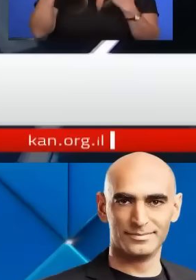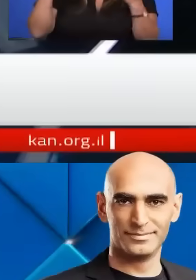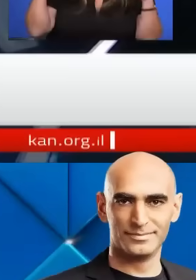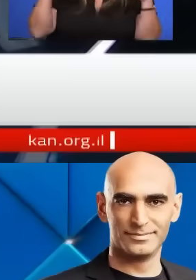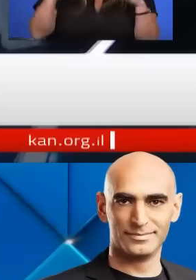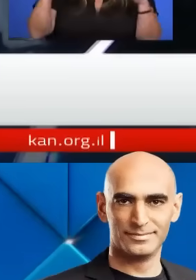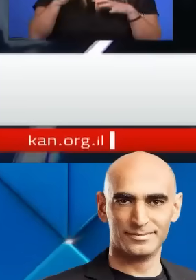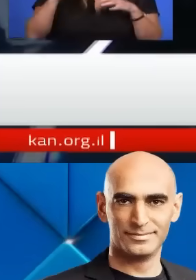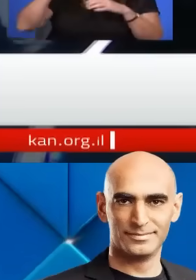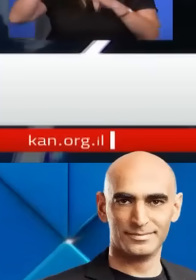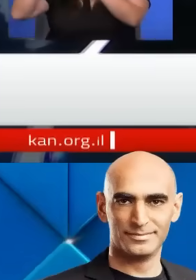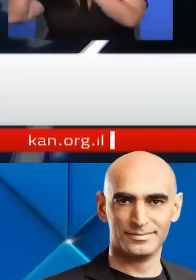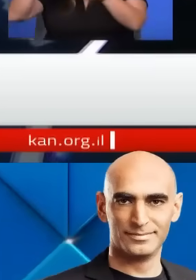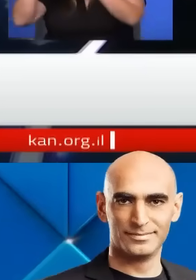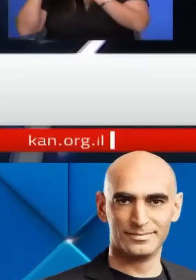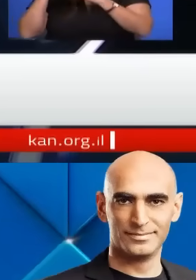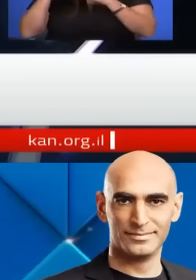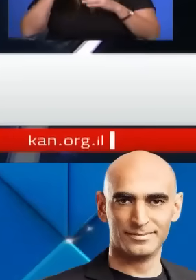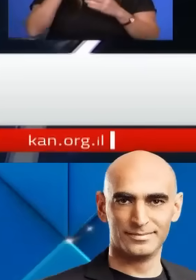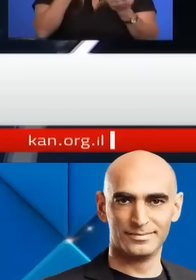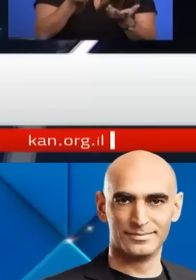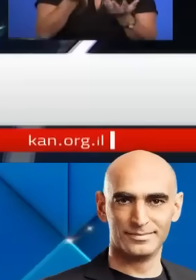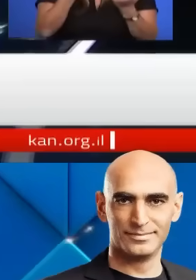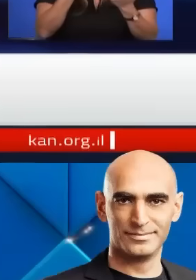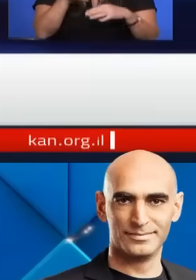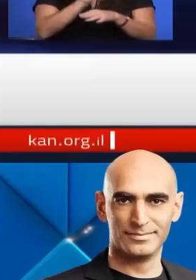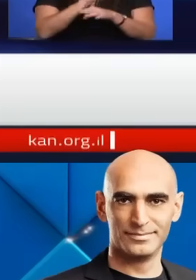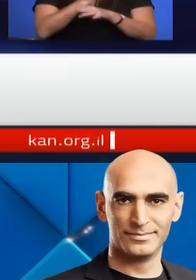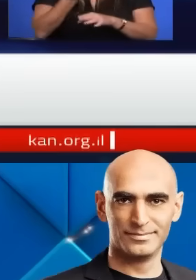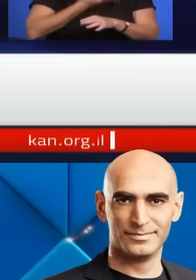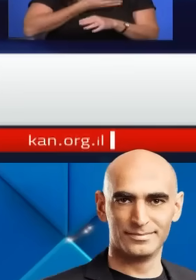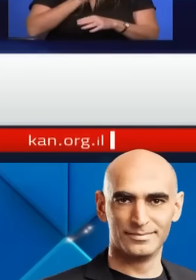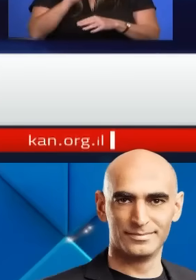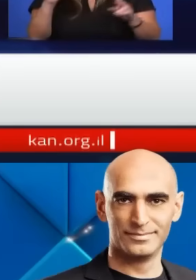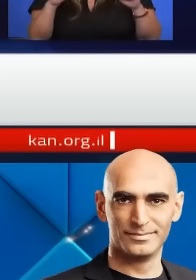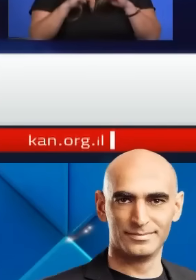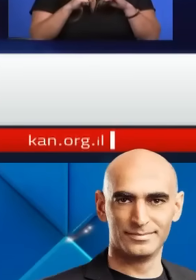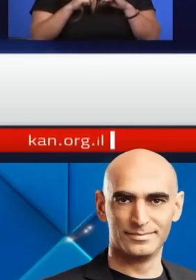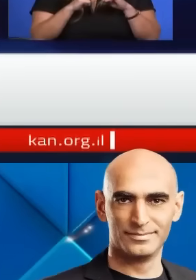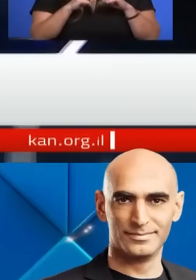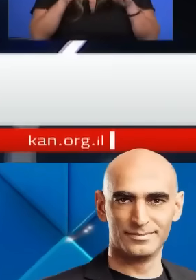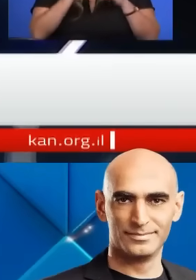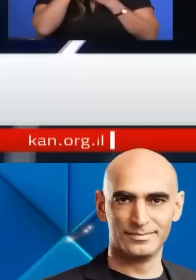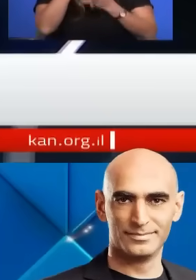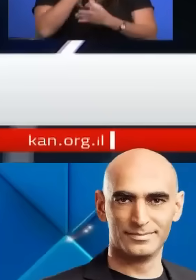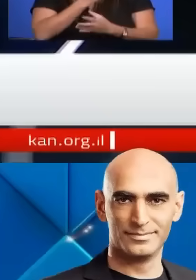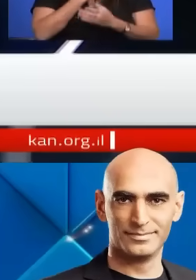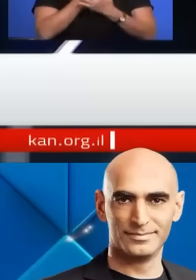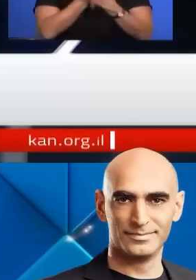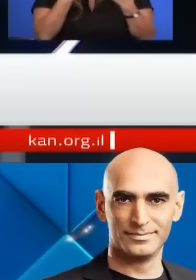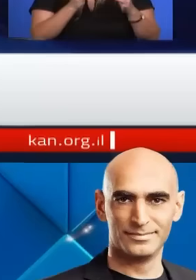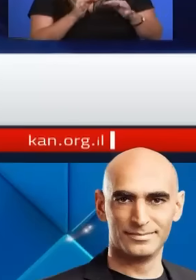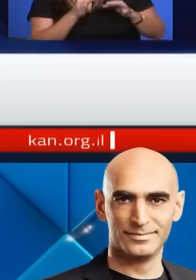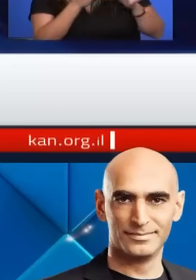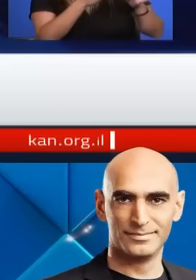הברית, מעבר דירוש תחום החוץ, אזהרה שמתקבלת גם מכיוון צרפת, במסר לישראל די ברור, לעכב כניסה קרקעית.